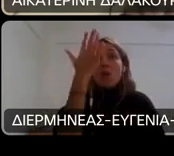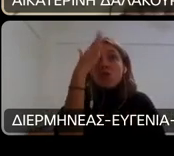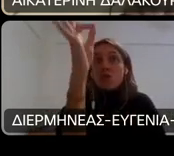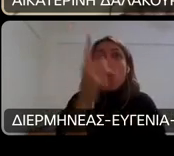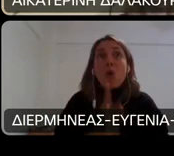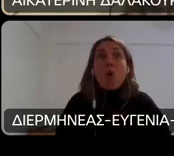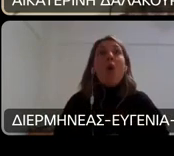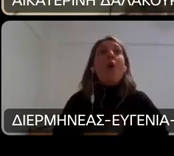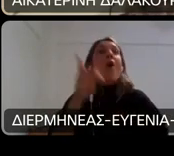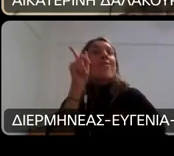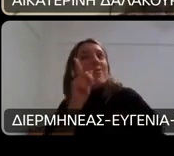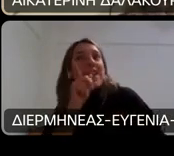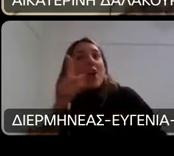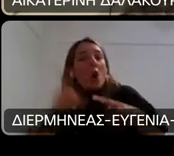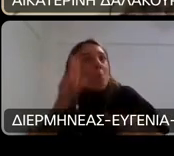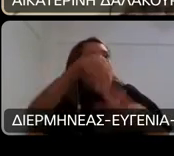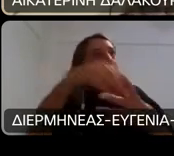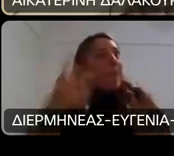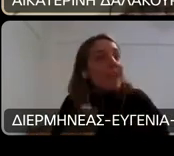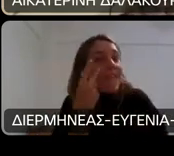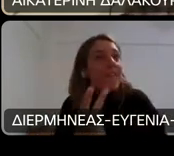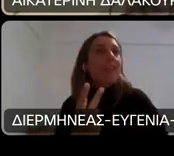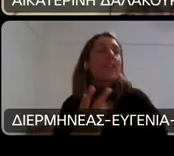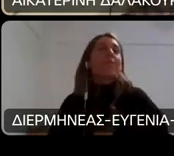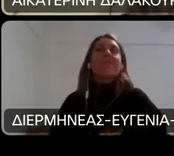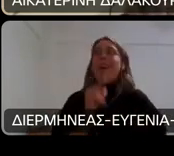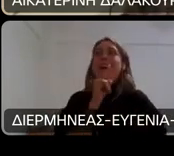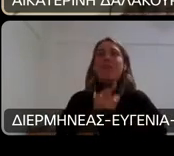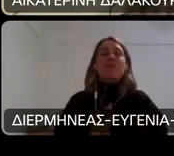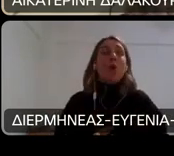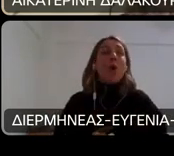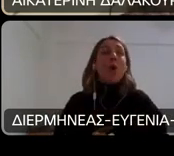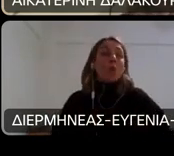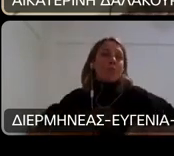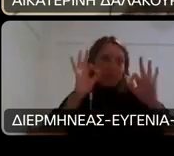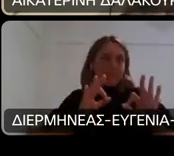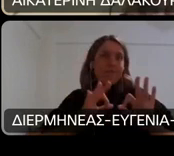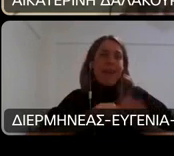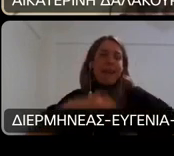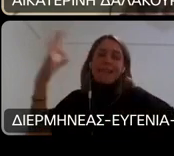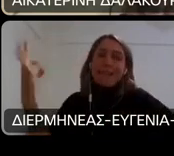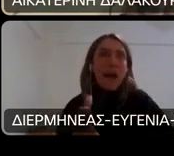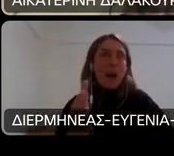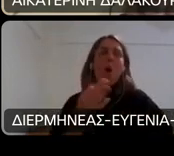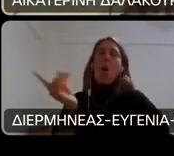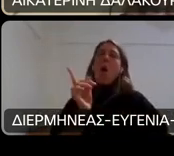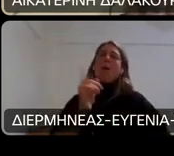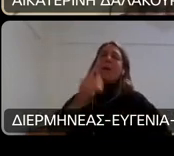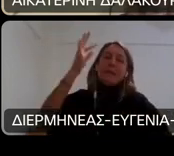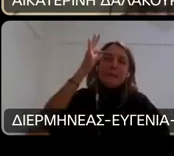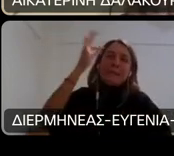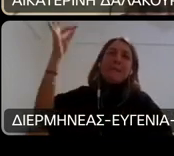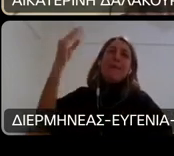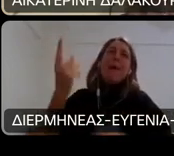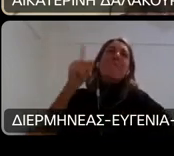το γραμματικό θηλυκό γένος, χωρίς όμως αυτό να γίνεται με συνέπεια και συστηματικό τρόπο. Επίσης αυτή η προσπάθεια δεν αφορούσε